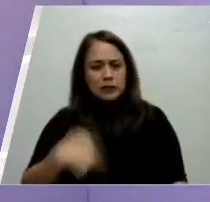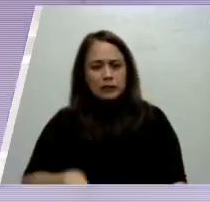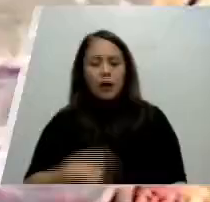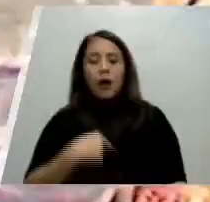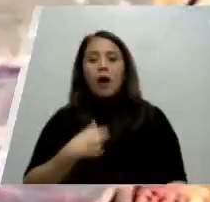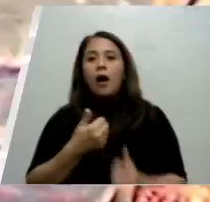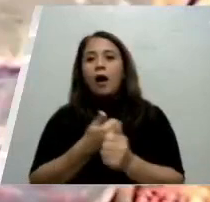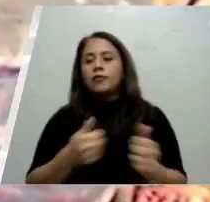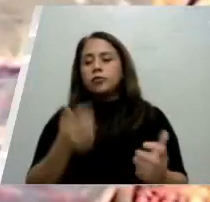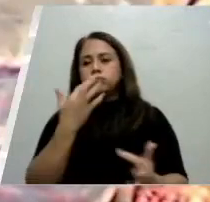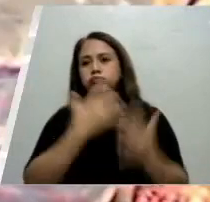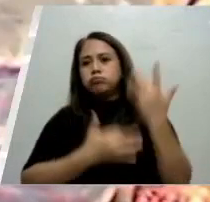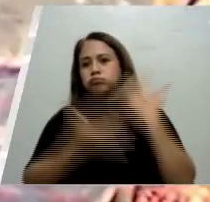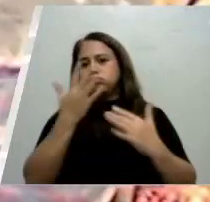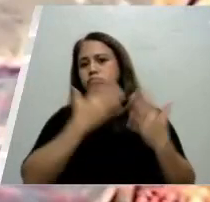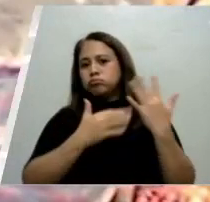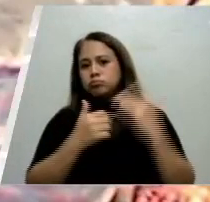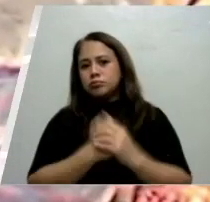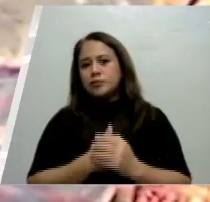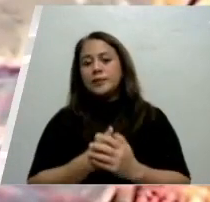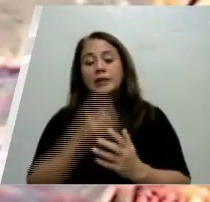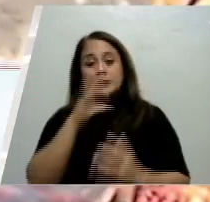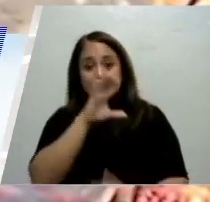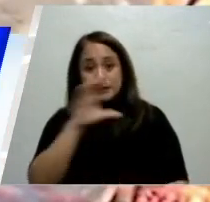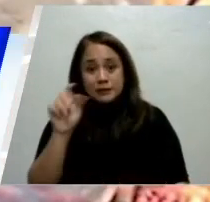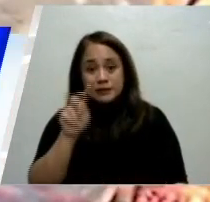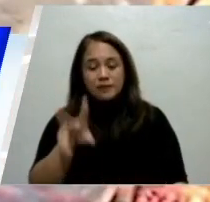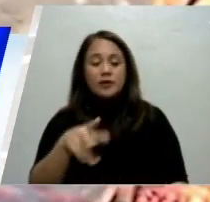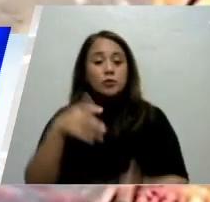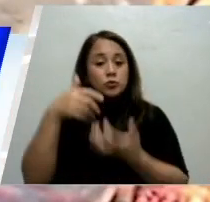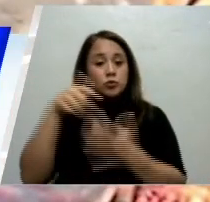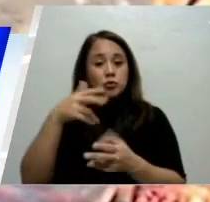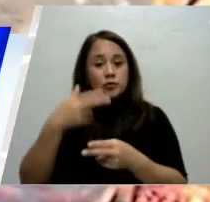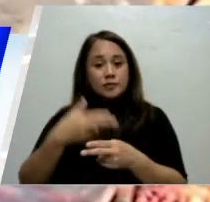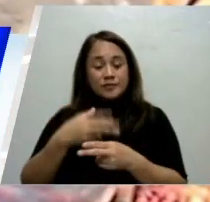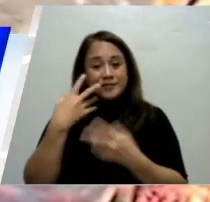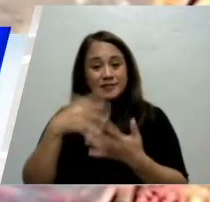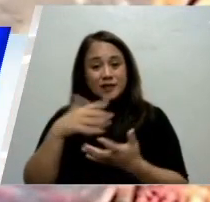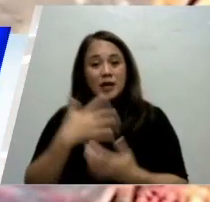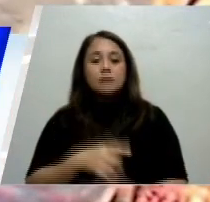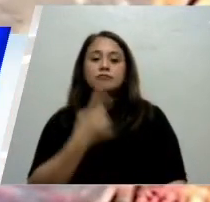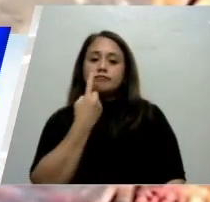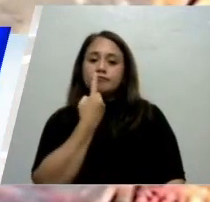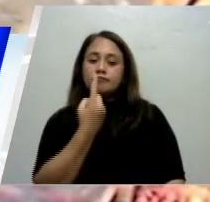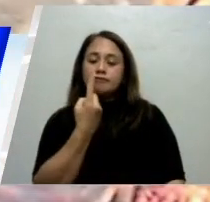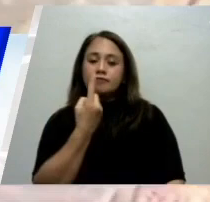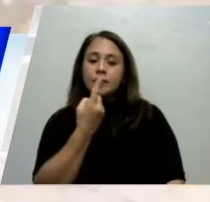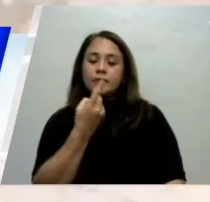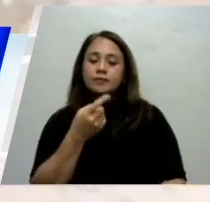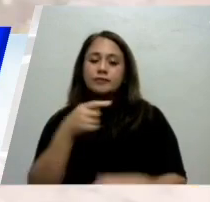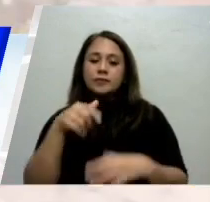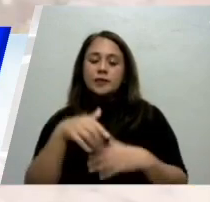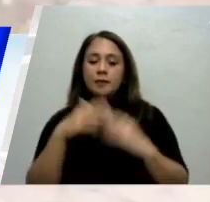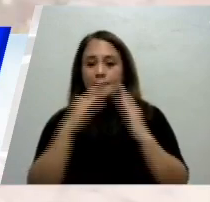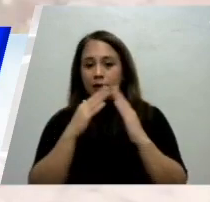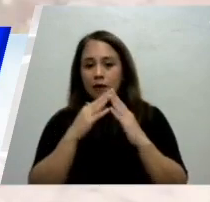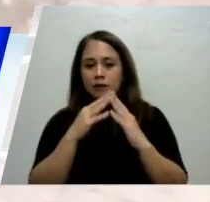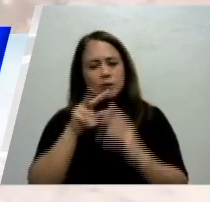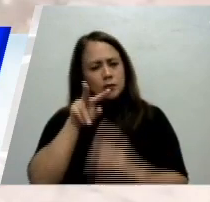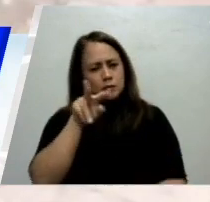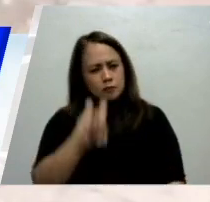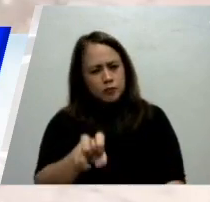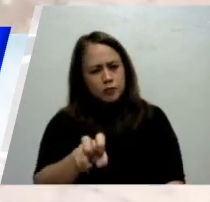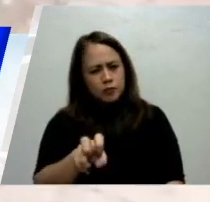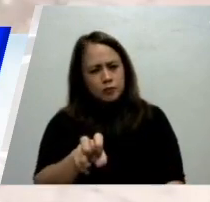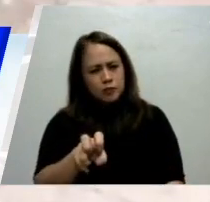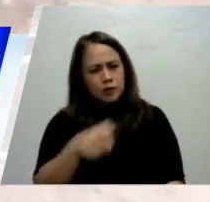bahay. Nakuha ng CCTV ang asong si Heibao na nag-iisa sa gilid ng bahay at napansin niya ang